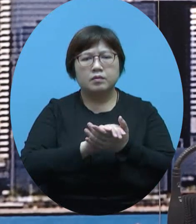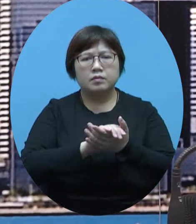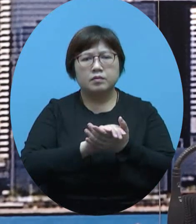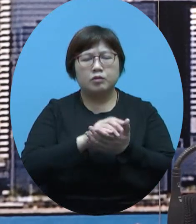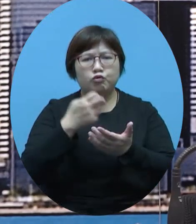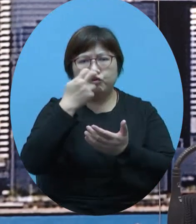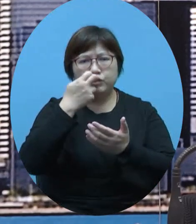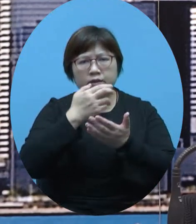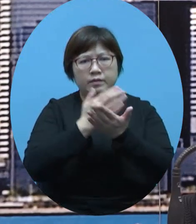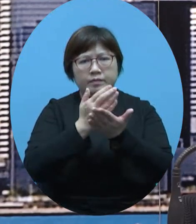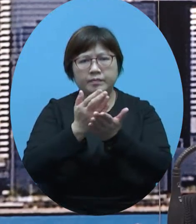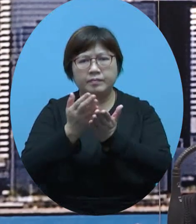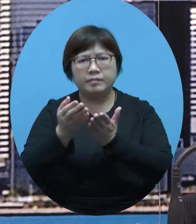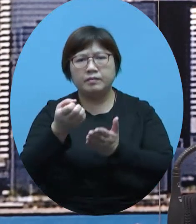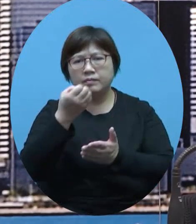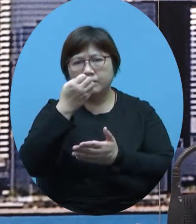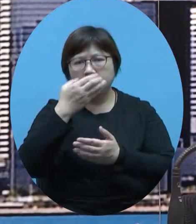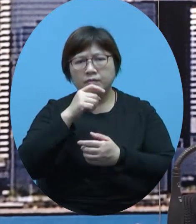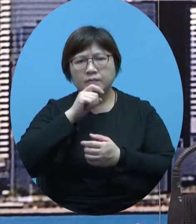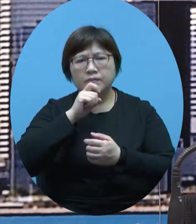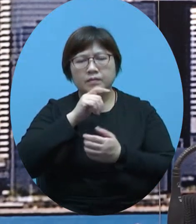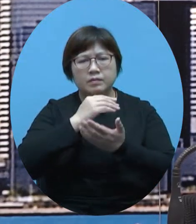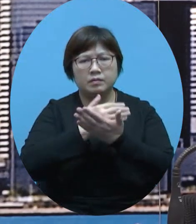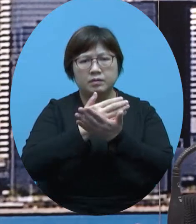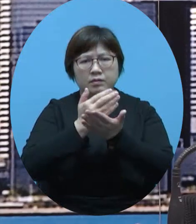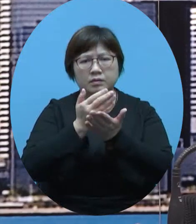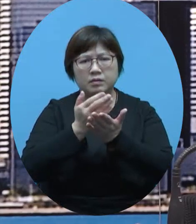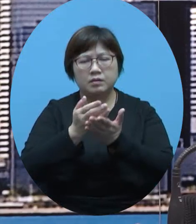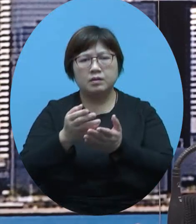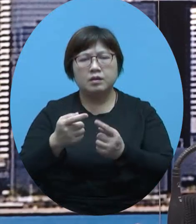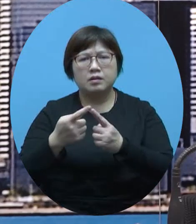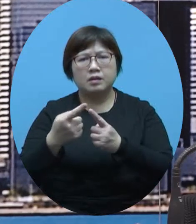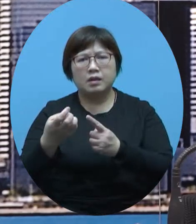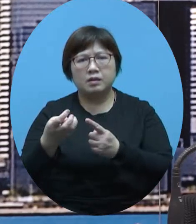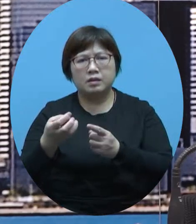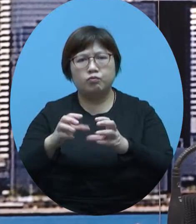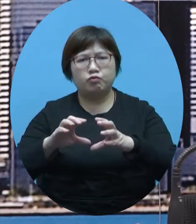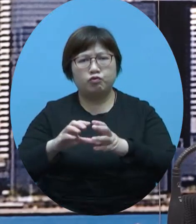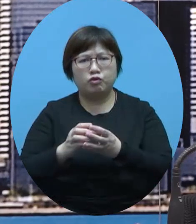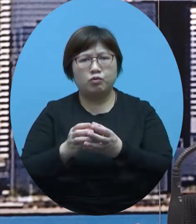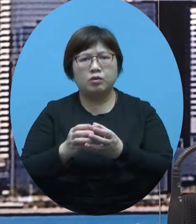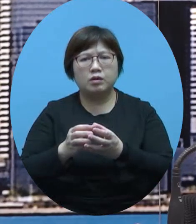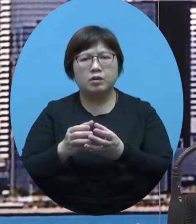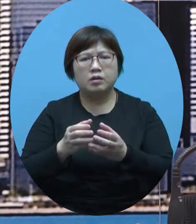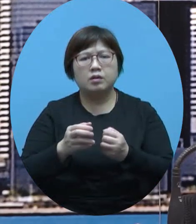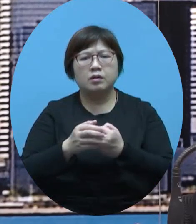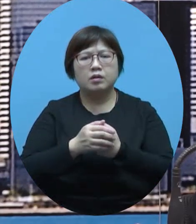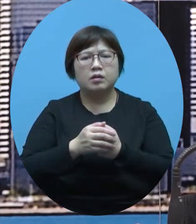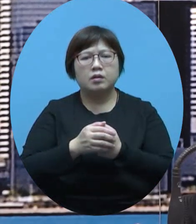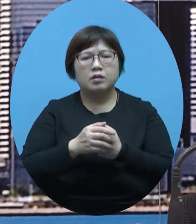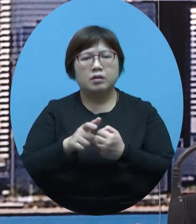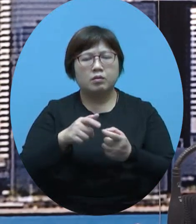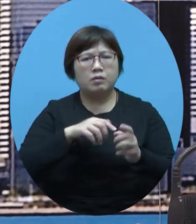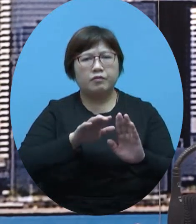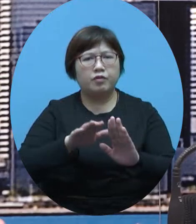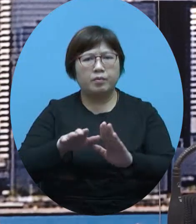語言啦嚇、因為喺香港都確實係多不同嘅少數族裔嘅組群。咁我哋都有同佢哋嗰啲服務